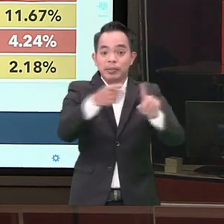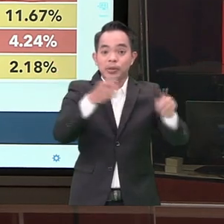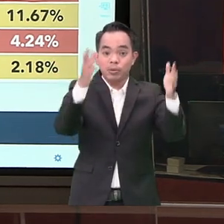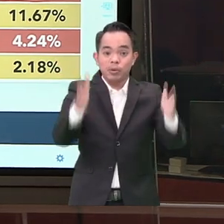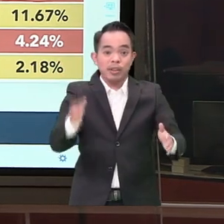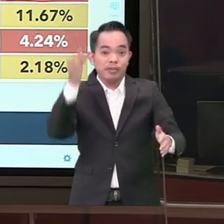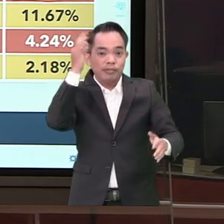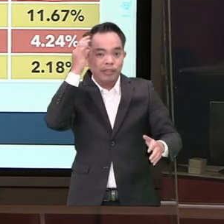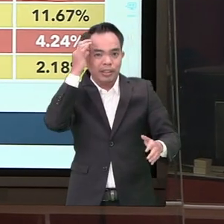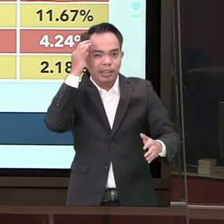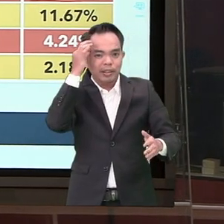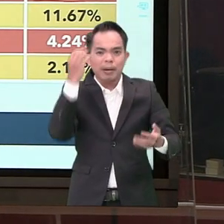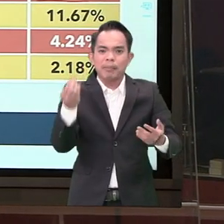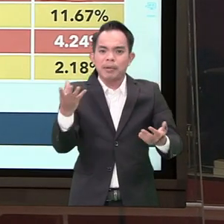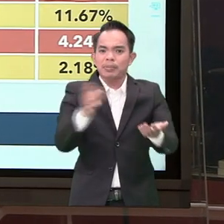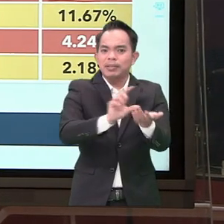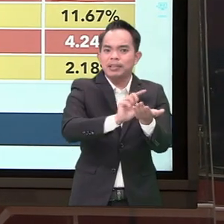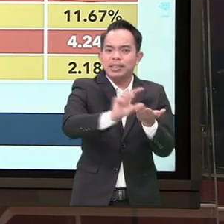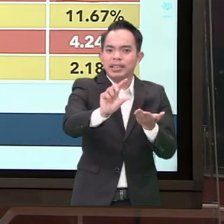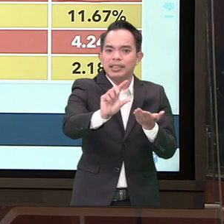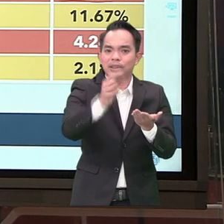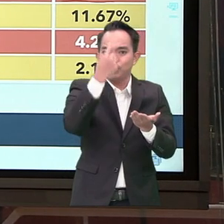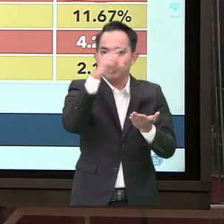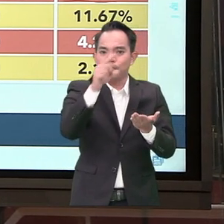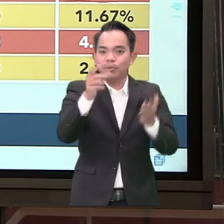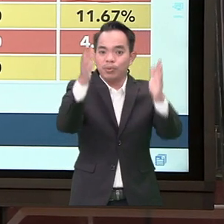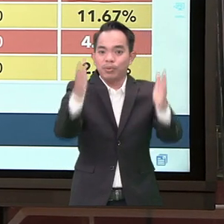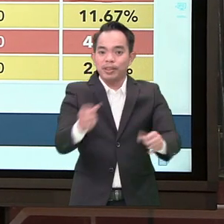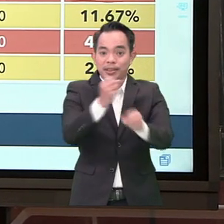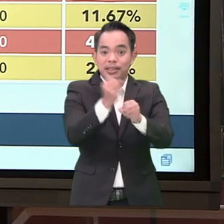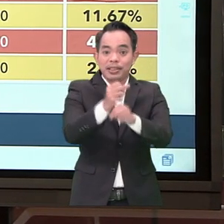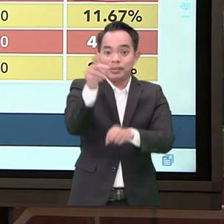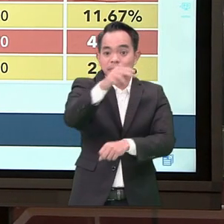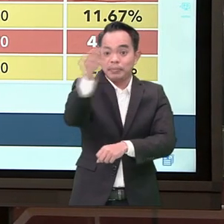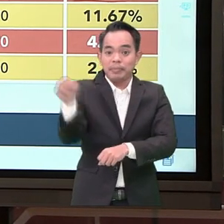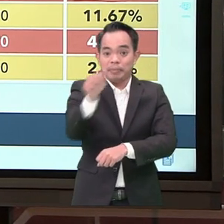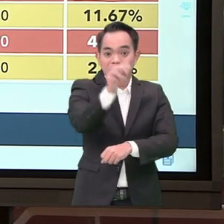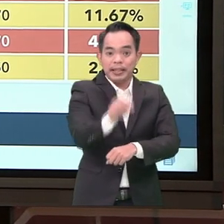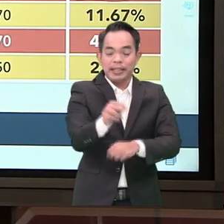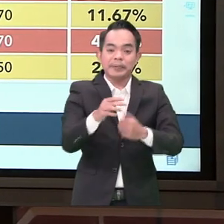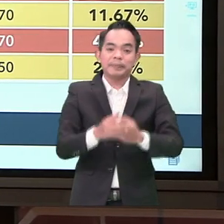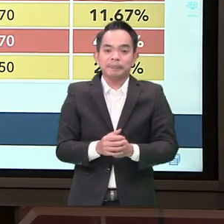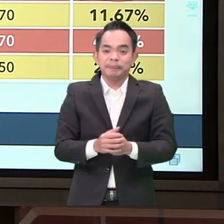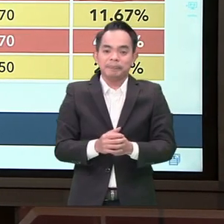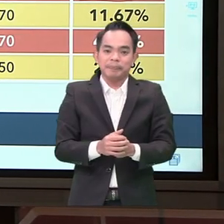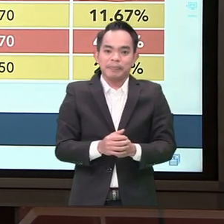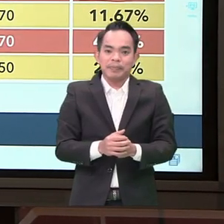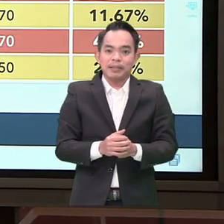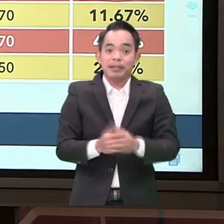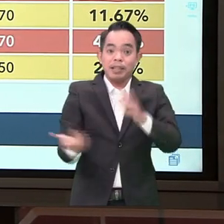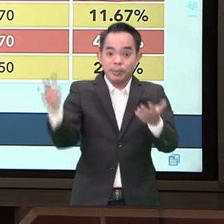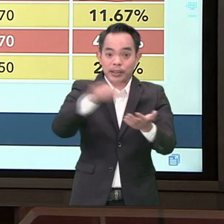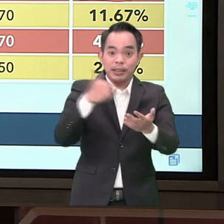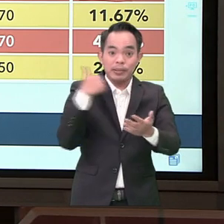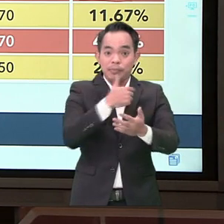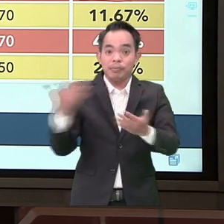orang ramai berkataan berapa sebenarnya pendapatan yang diperoleh oleh mereka yang terlibat dalam pekerja pihelling lagi laporannya